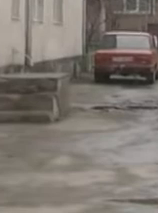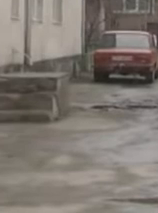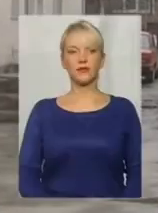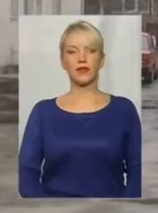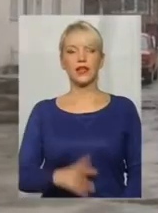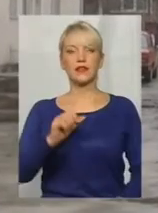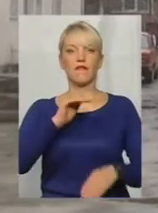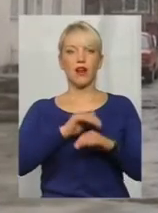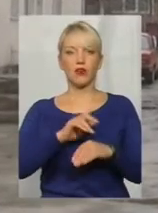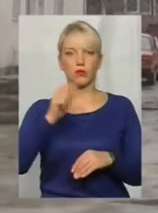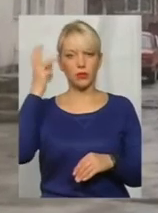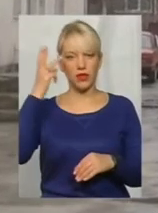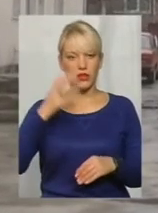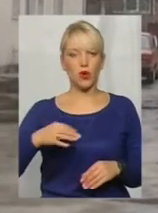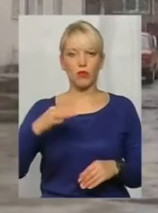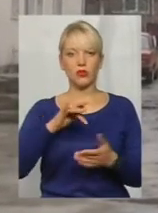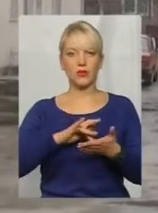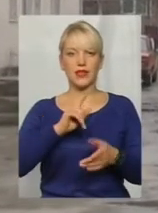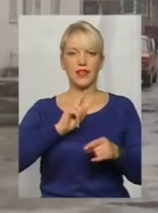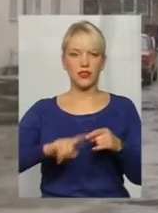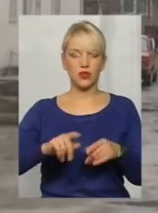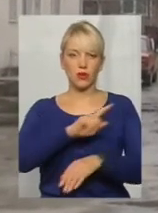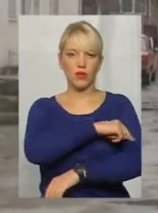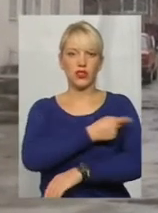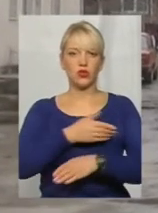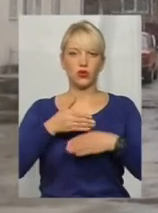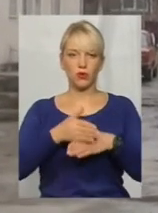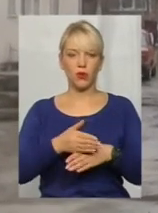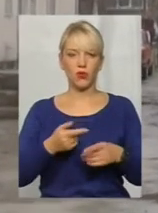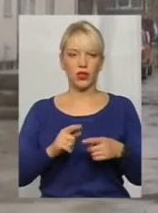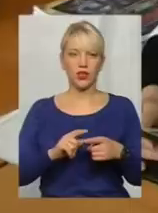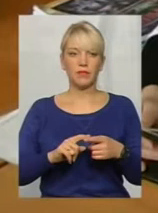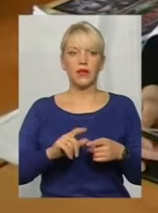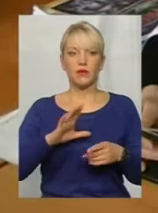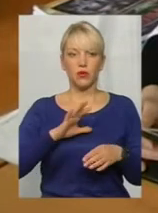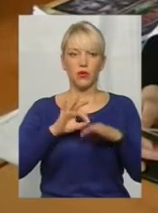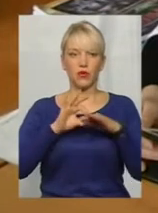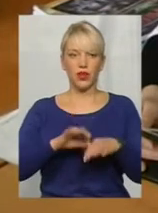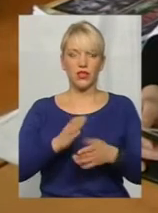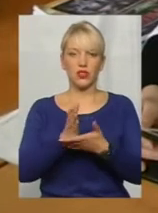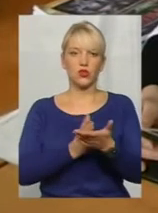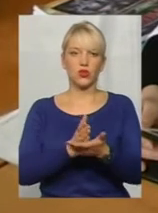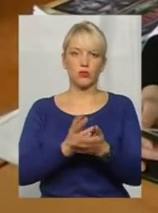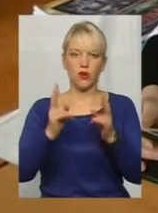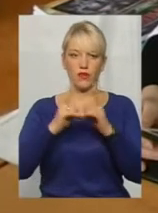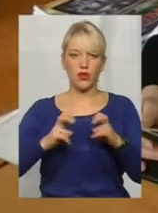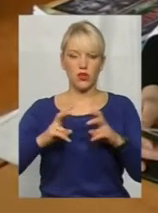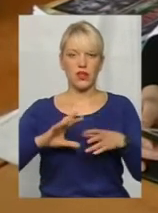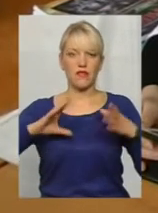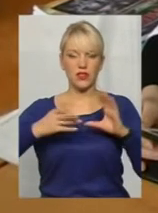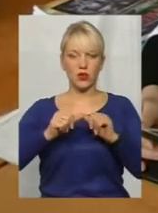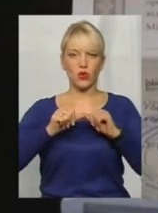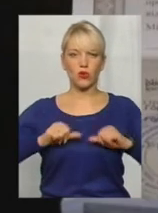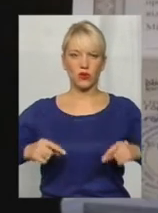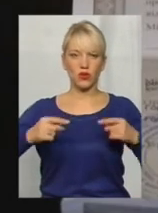За фактом, у Хмельницькому обласному центрі екстреної медичної допомоги та медицини катастроф провели службове розслідування. Висновок комісії